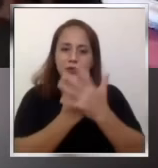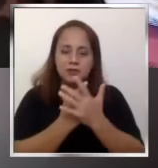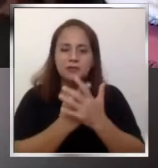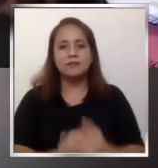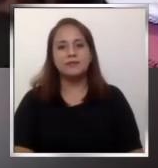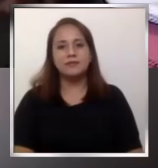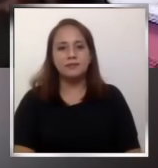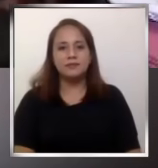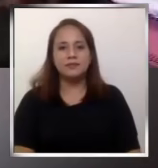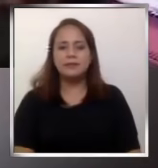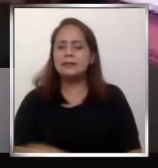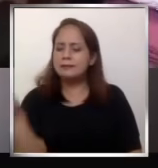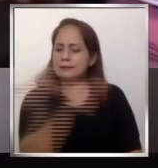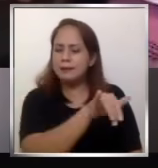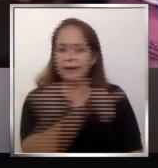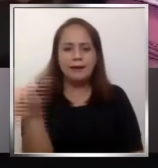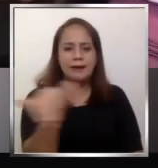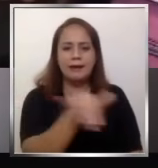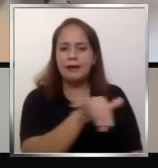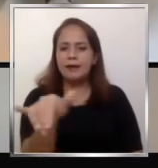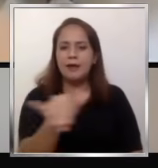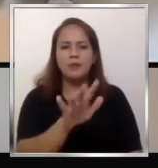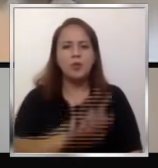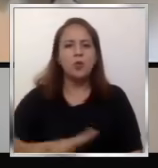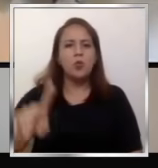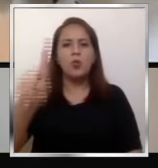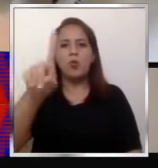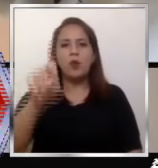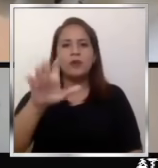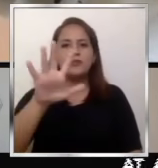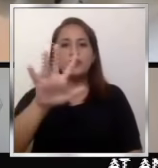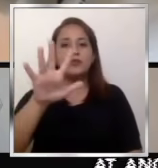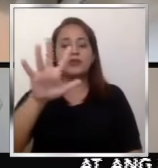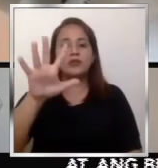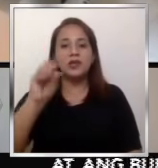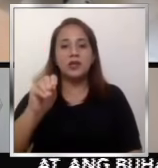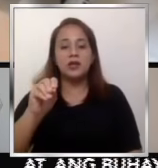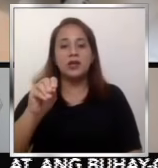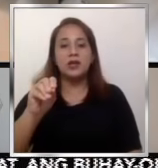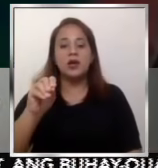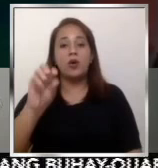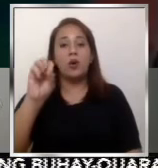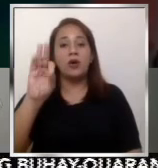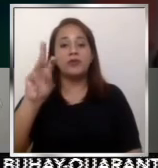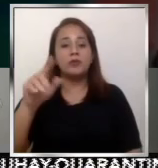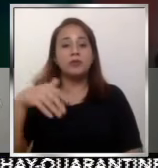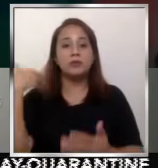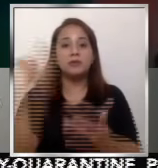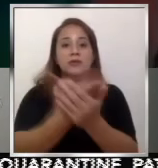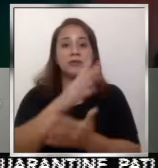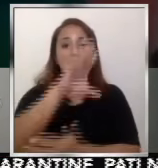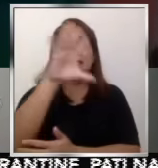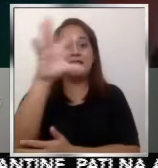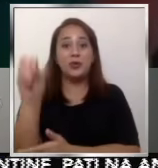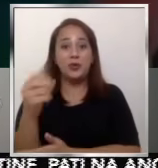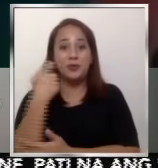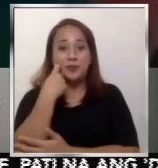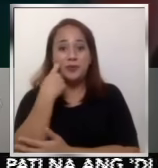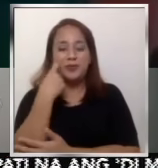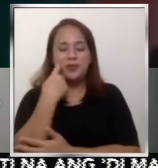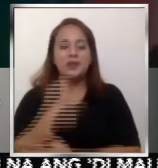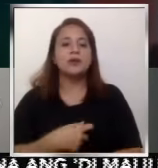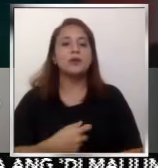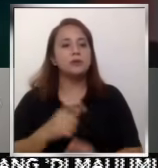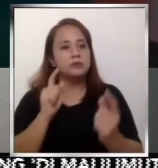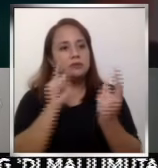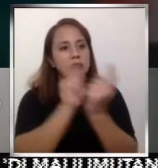Ganyan din po ang gagawin sa mahigit 150 OFW na dumating kanina sa Cagayan de Oro. Sinalubong sila ng mga